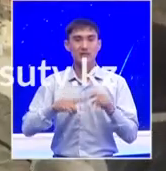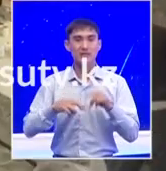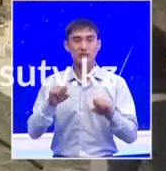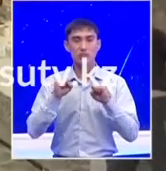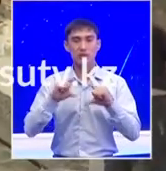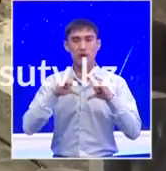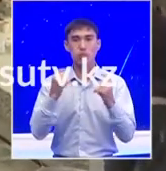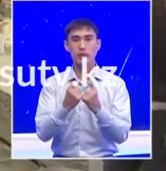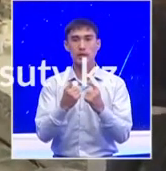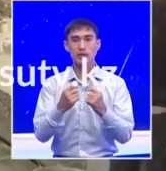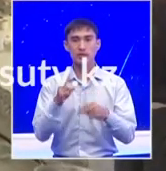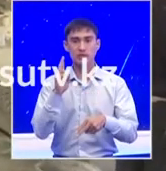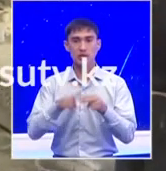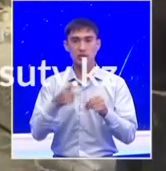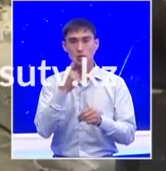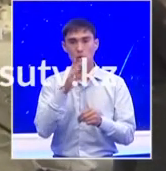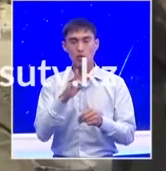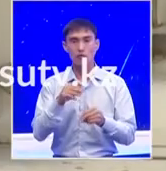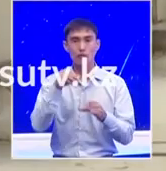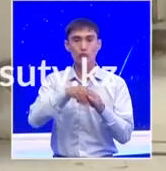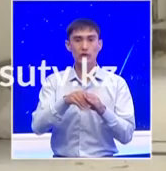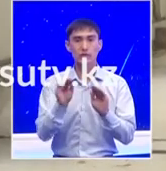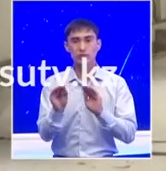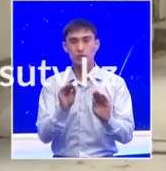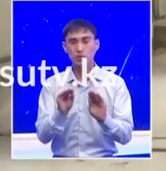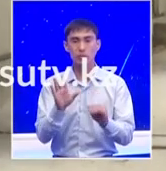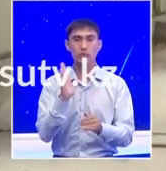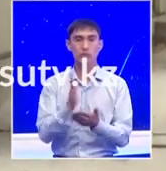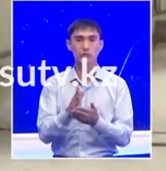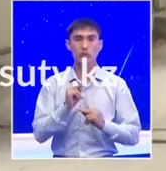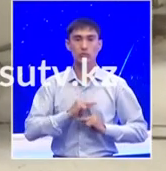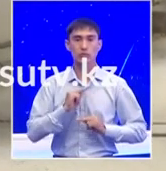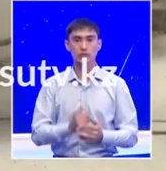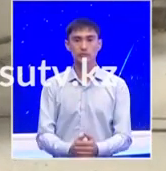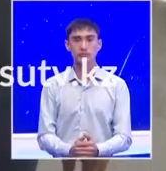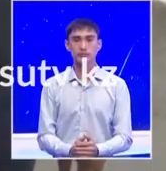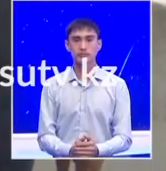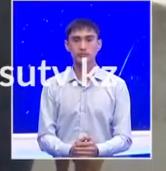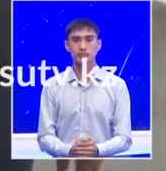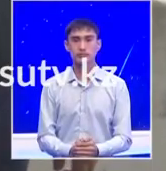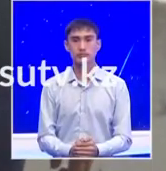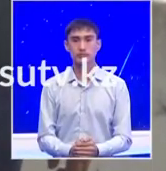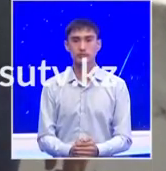объекта находится на стадии завершения. Ведутся внутренние и наружные облицовочные работы.